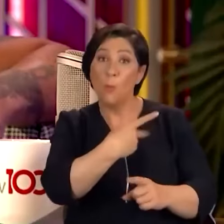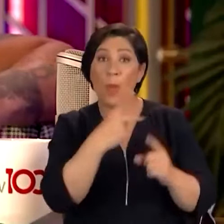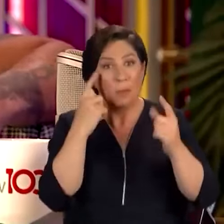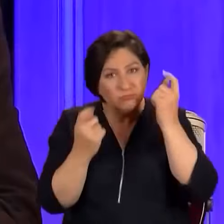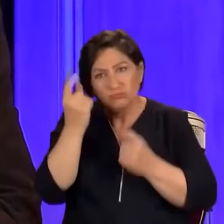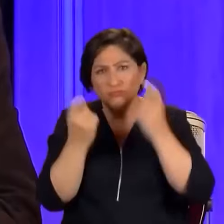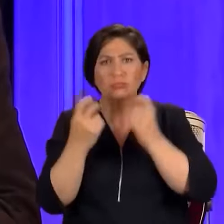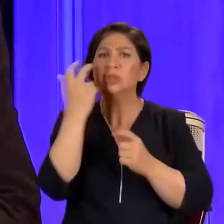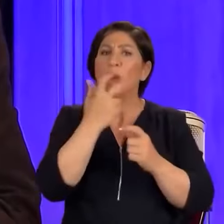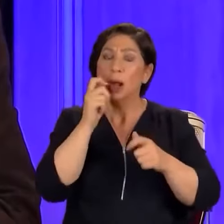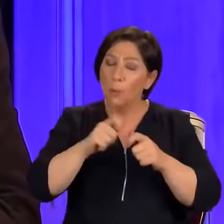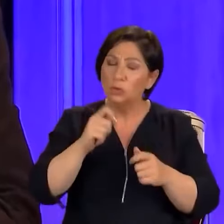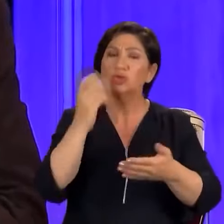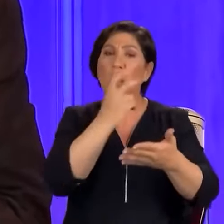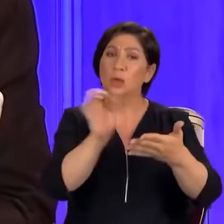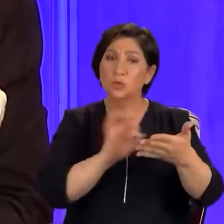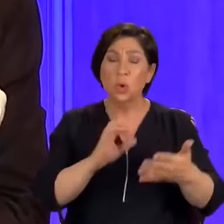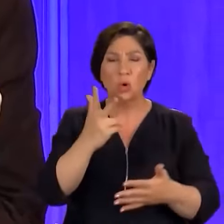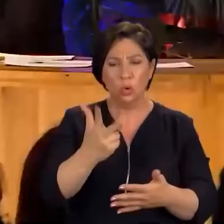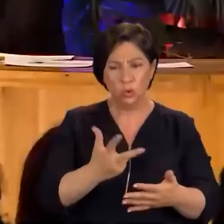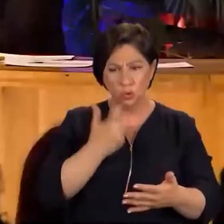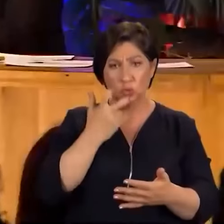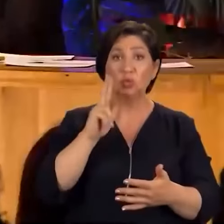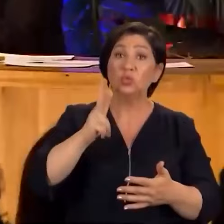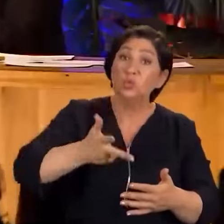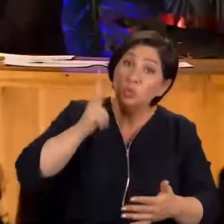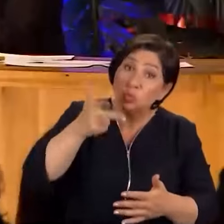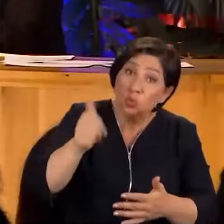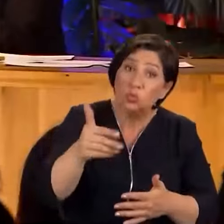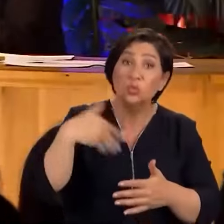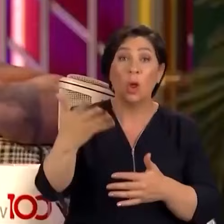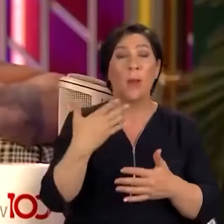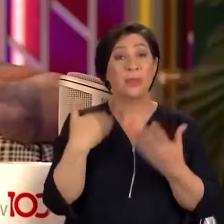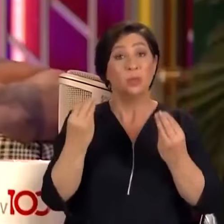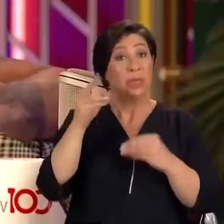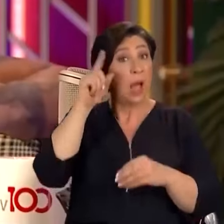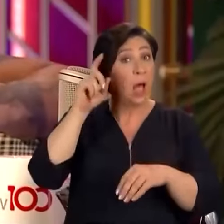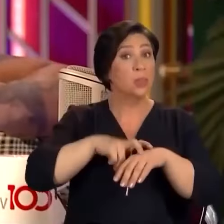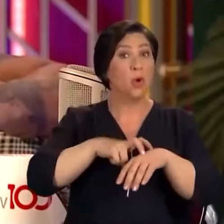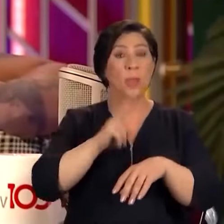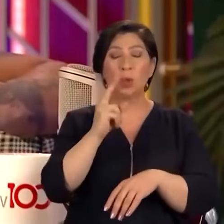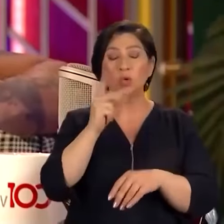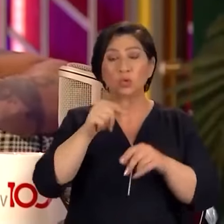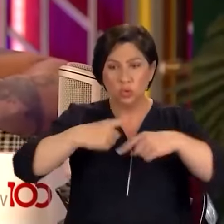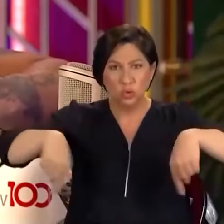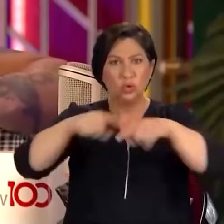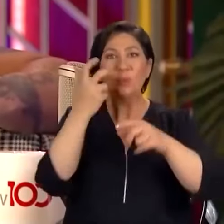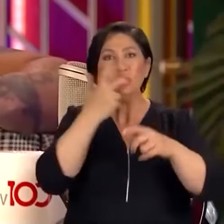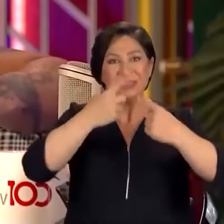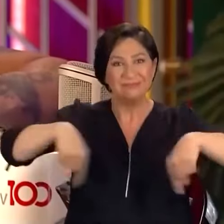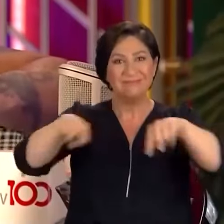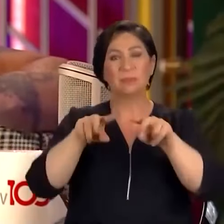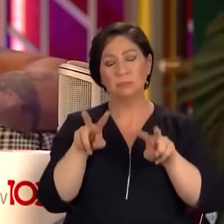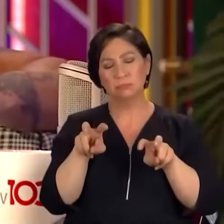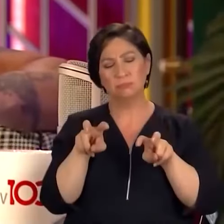Biliyoruz. Birlikte müzik yapıyoruz. 3 saat sonra, 3 gün sonra. Ben çok iyi hatırlıyorum. 2 gün stüdyoda oturduğumuzu, hiç